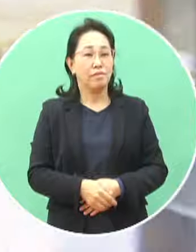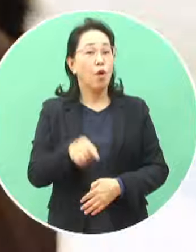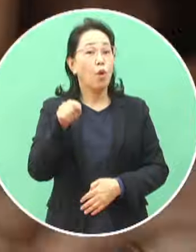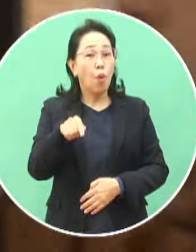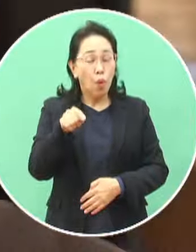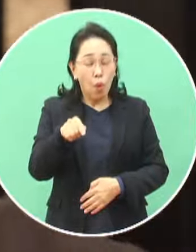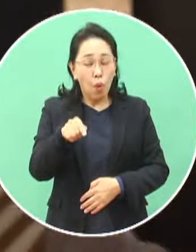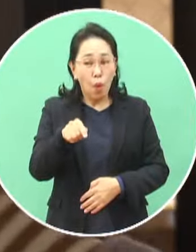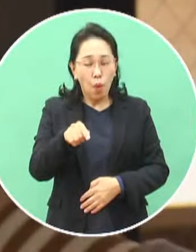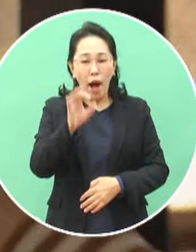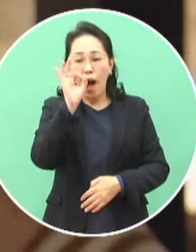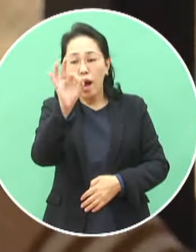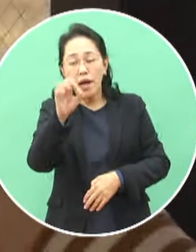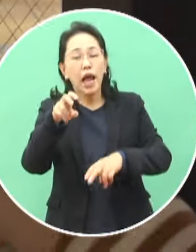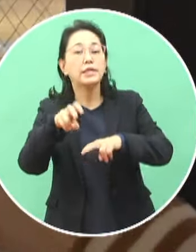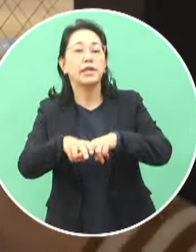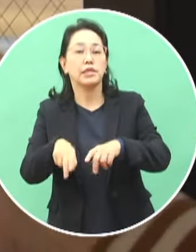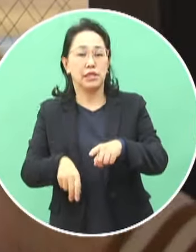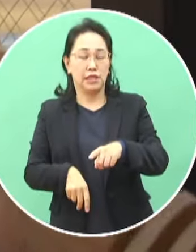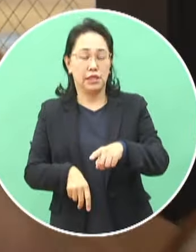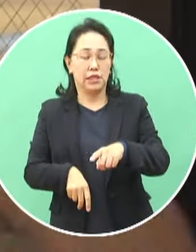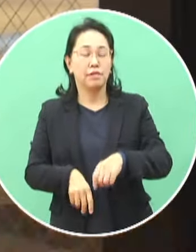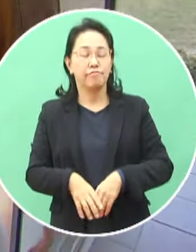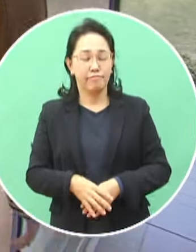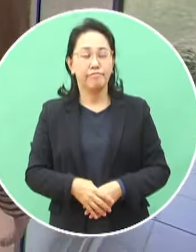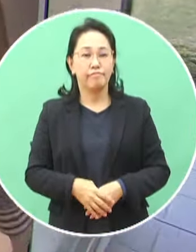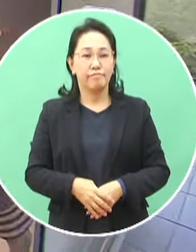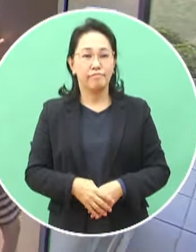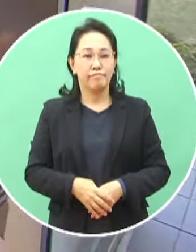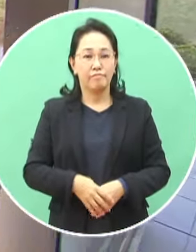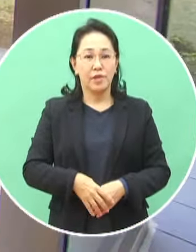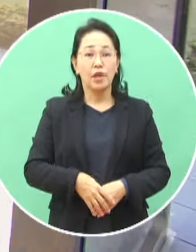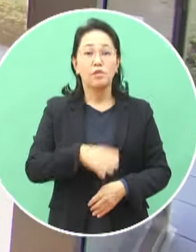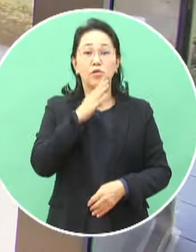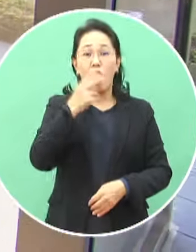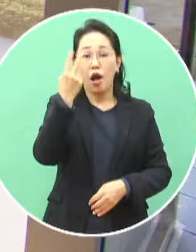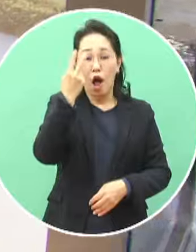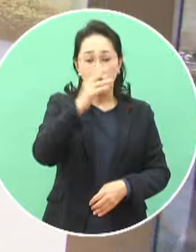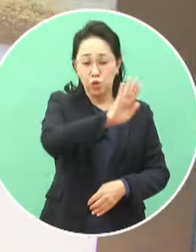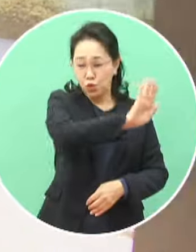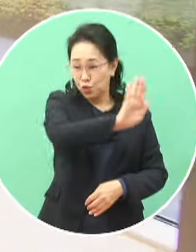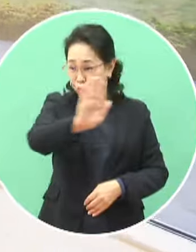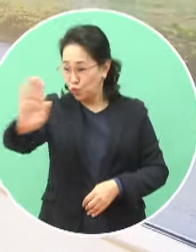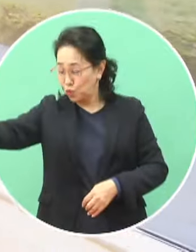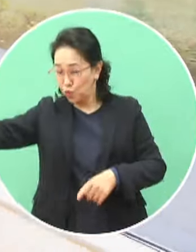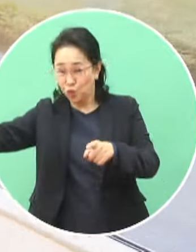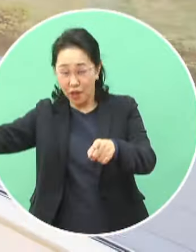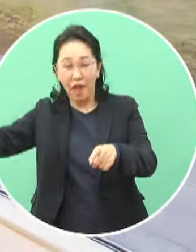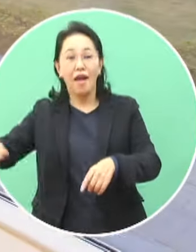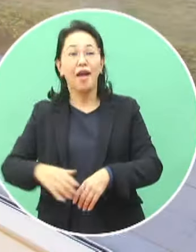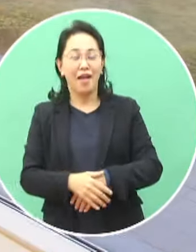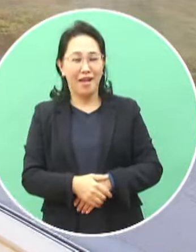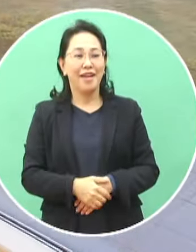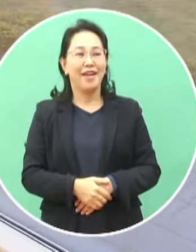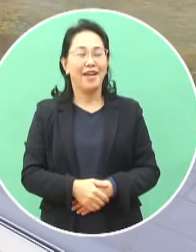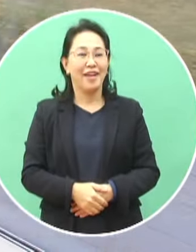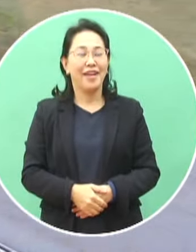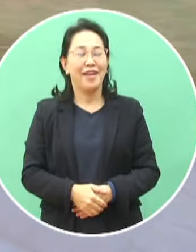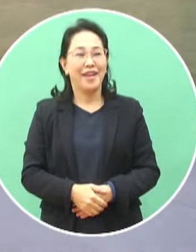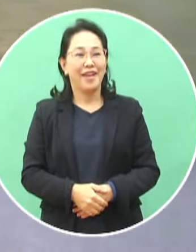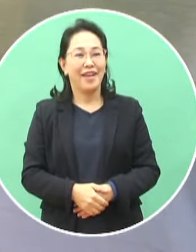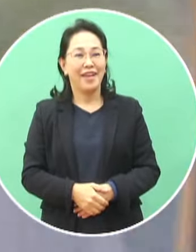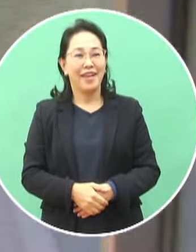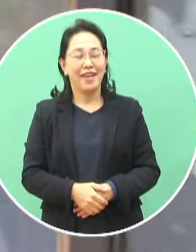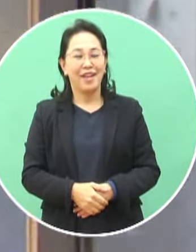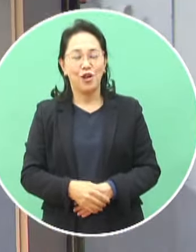道場の観覧席、 観覧席、 ここはなんとガラス張りになっていて、 すごい、おーすご